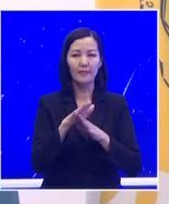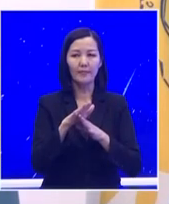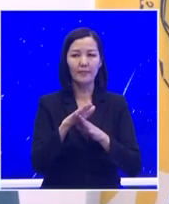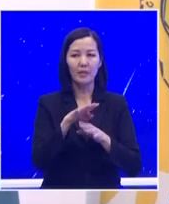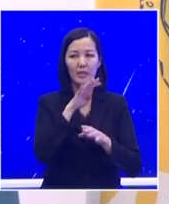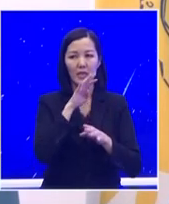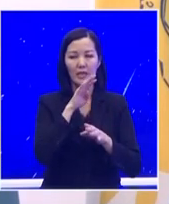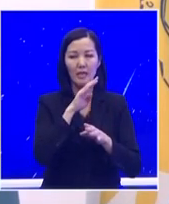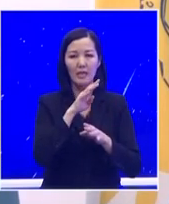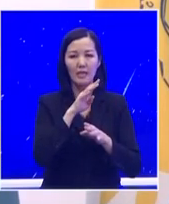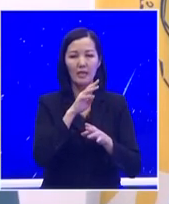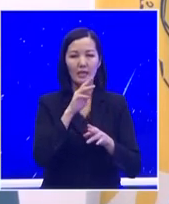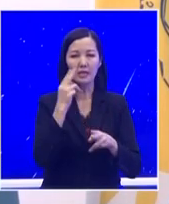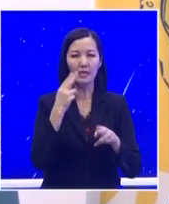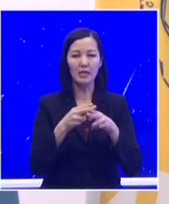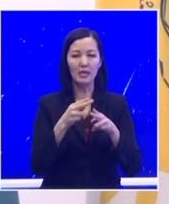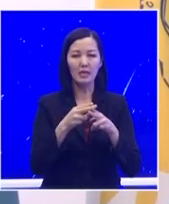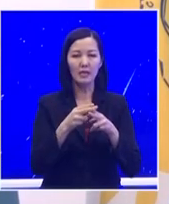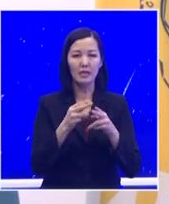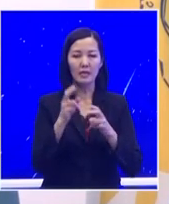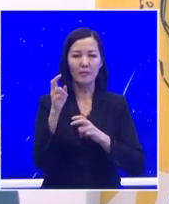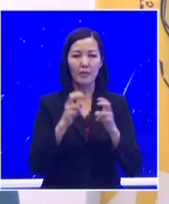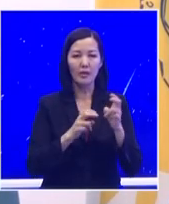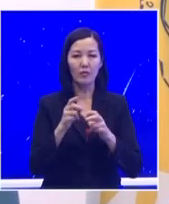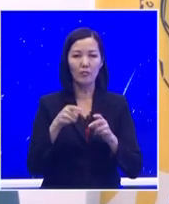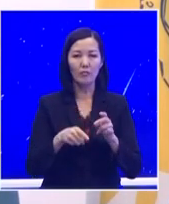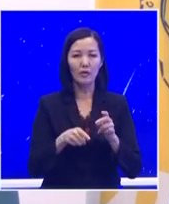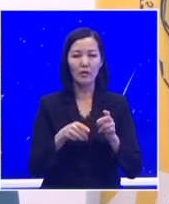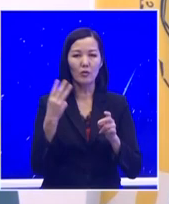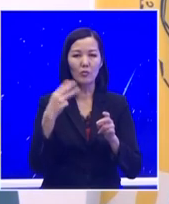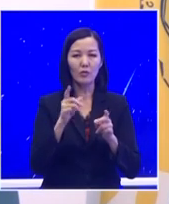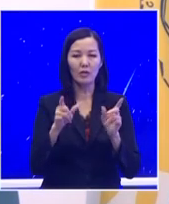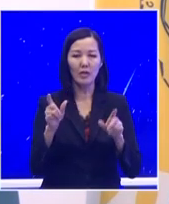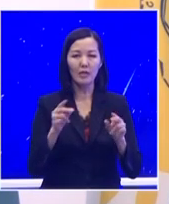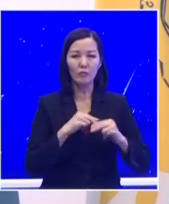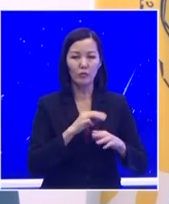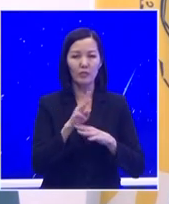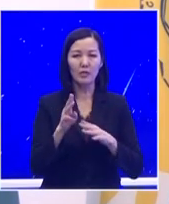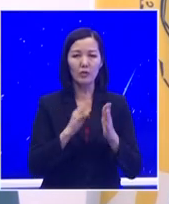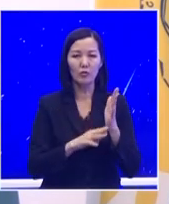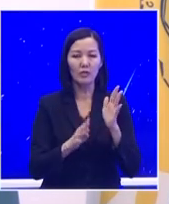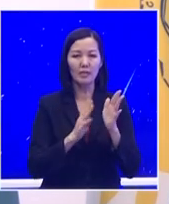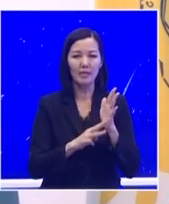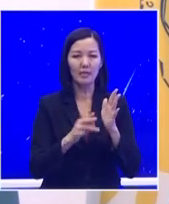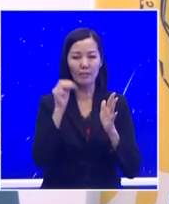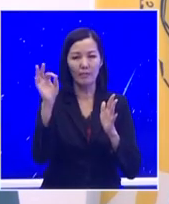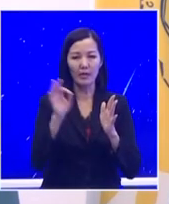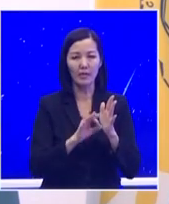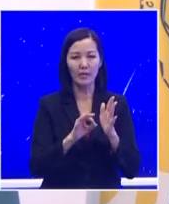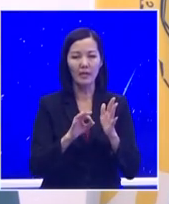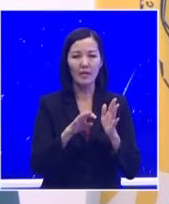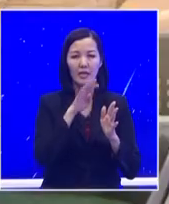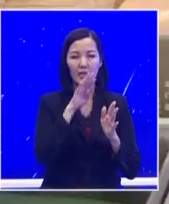Текелі кен байыту комбинатында қазір бүгінгі таңда 1030 адам жұмыс атқарады. Оның 80-90% Текелінің